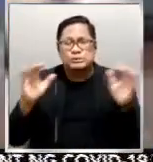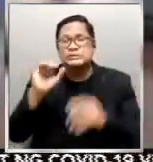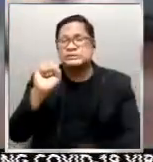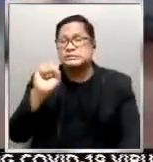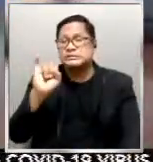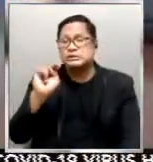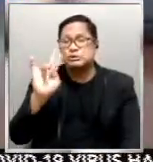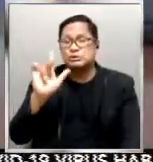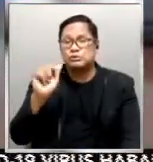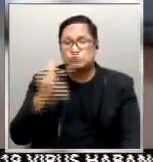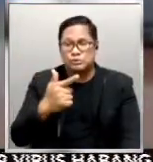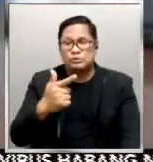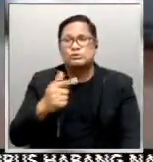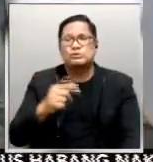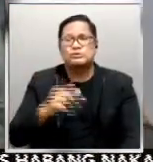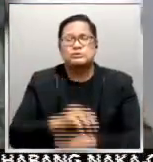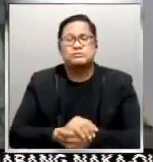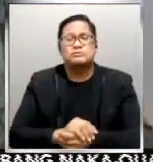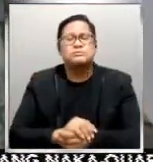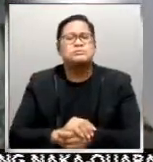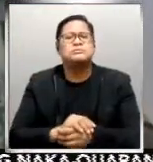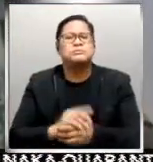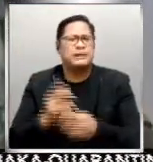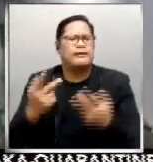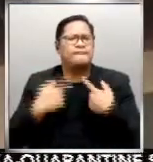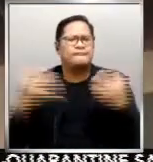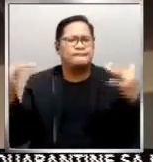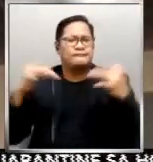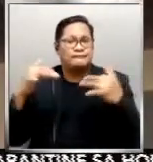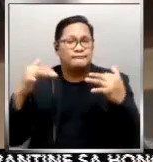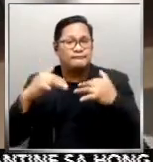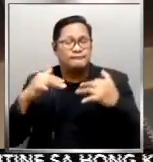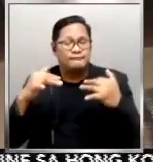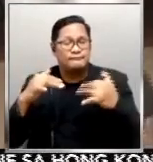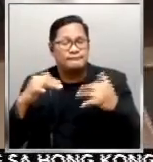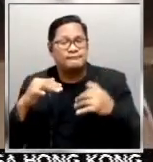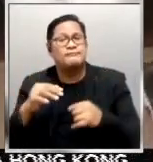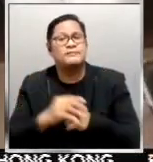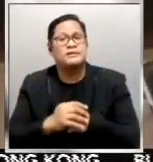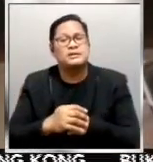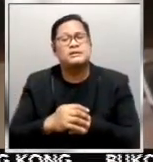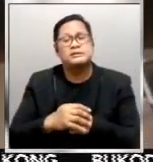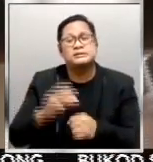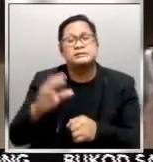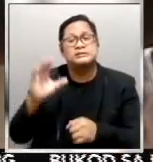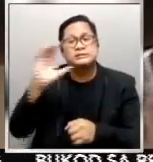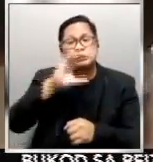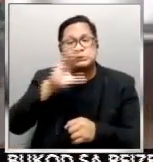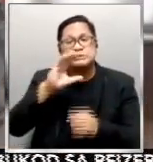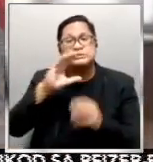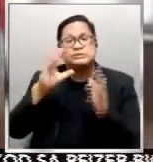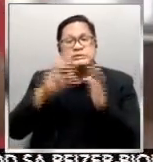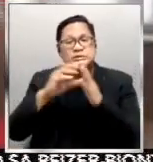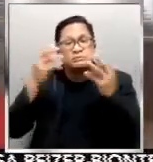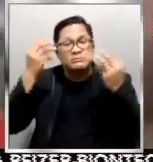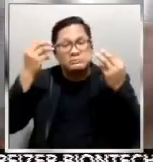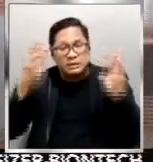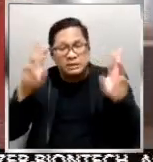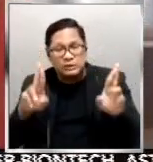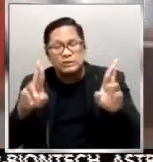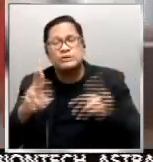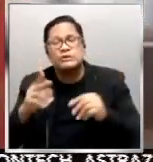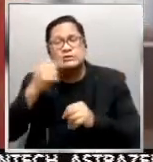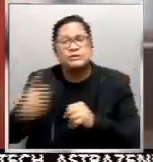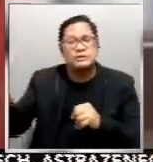Properties. Makikipagpulong daw si Police Colonel Josefino Ligan kay Cebu City Vice Mayor Mike Rama, Chairman ng Sinulog Foundation